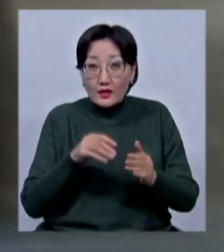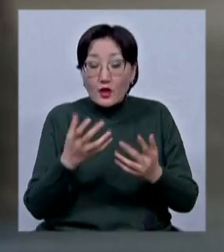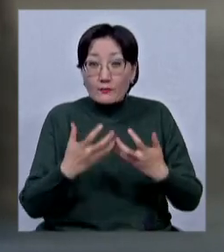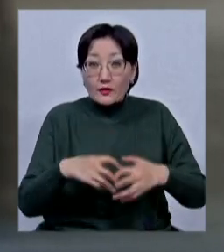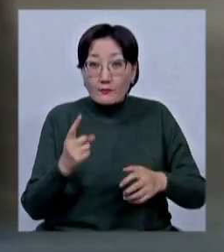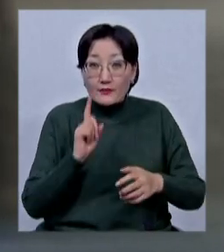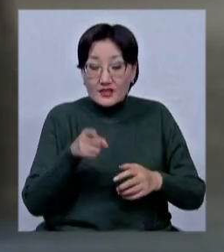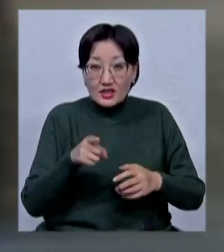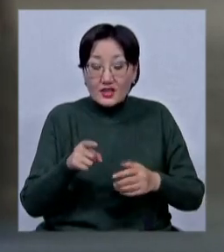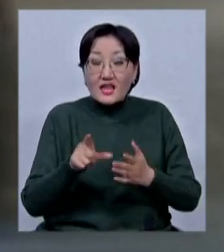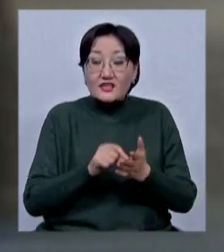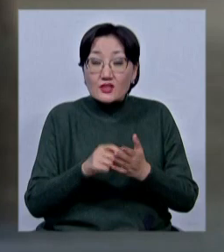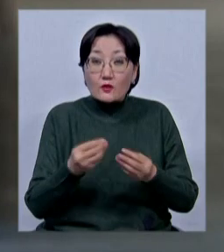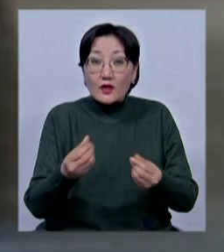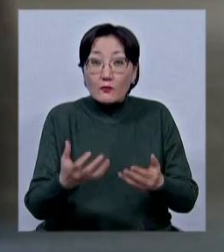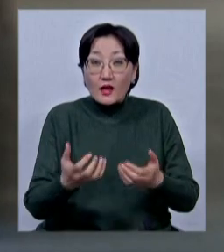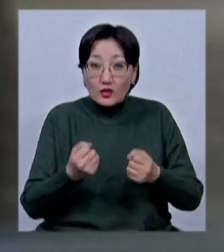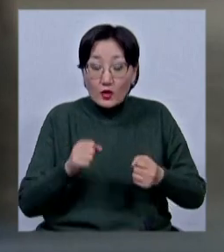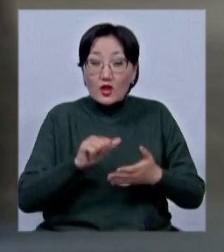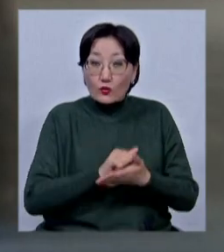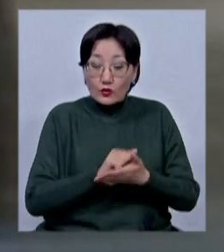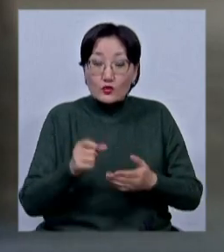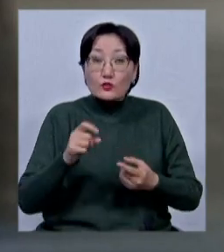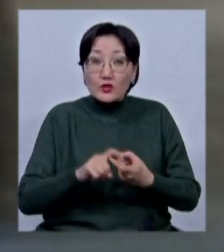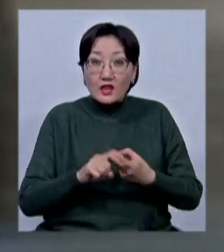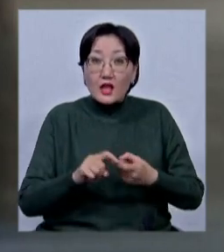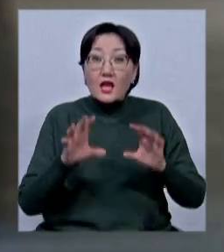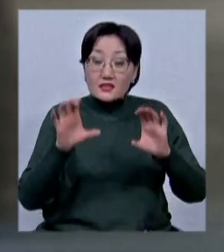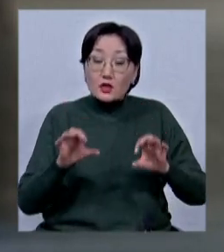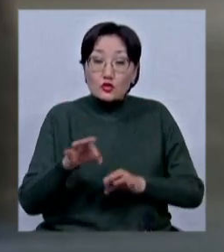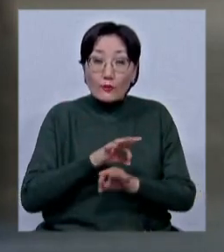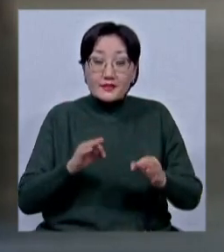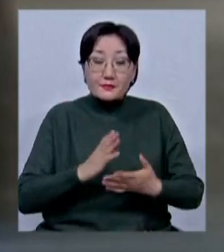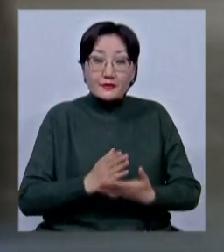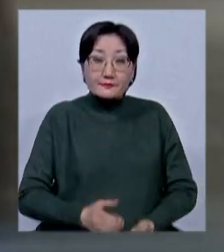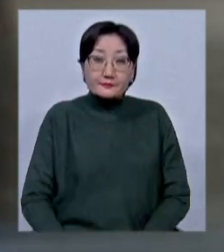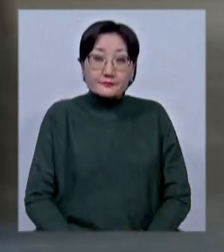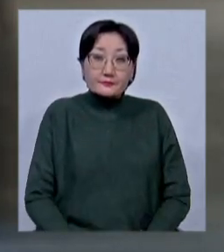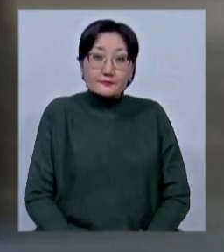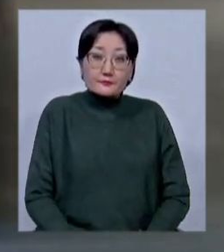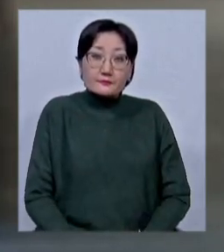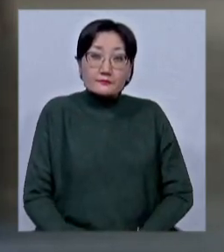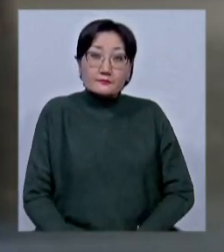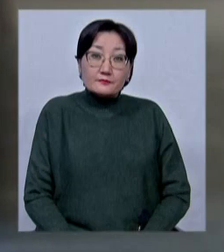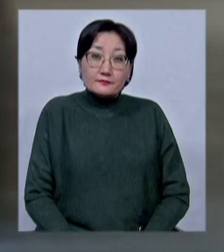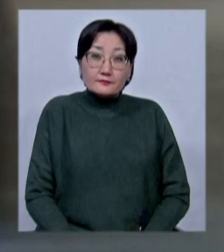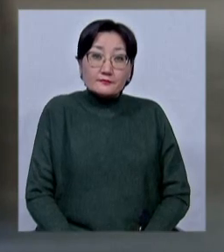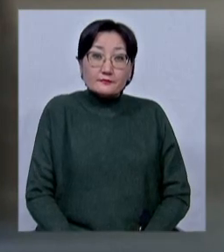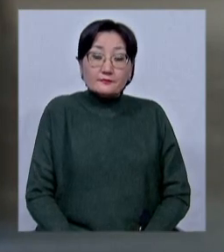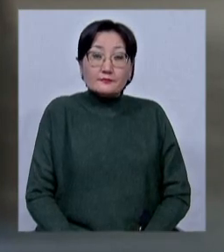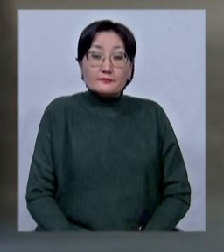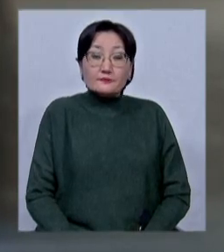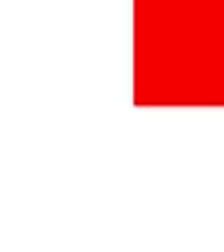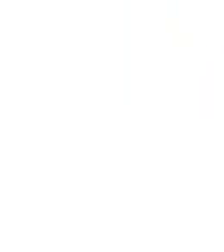жолғы зейнетақы төлемдеріне құқығы туралы заң жобасы да бар. Асылбек Тойбек, Данияр Омар, Альтер Хамиев, Алматы телеарнасы,